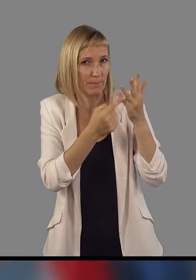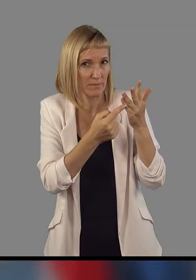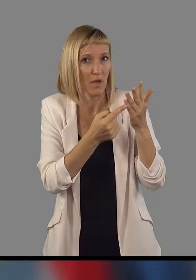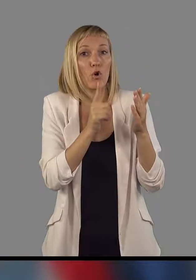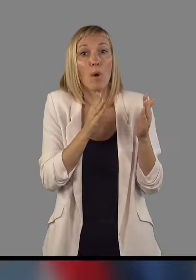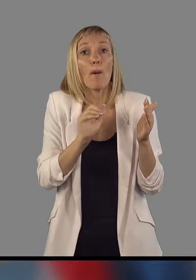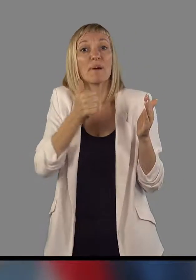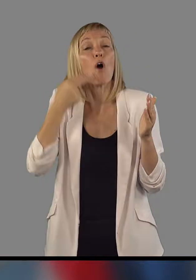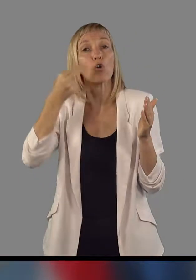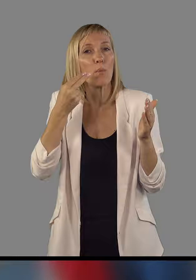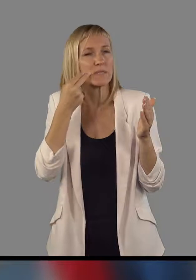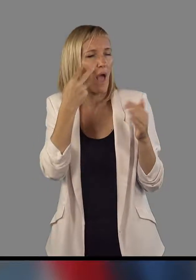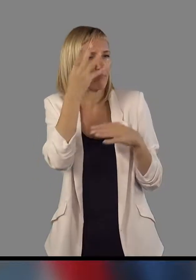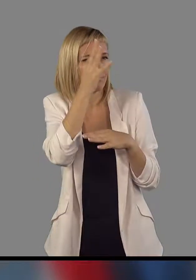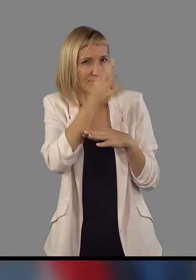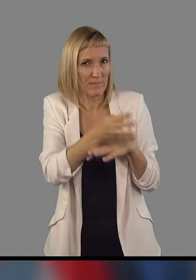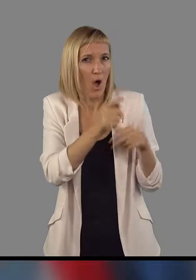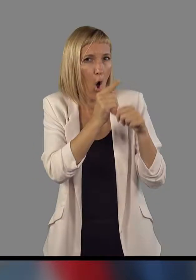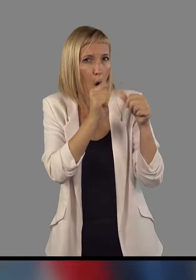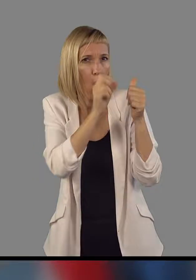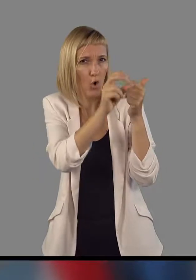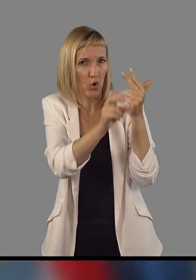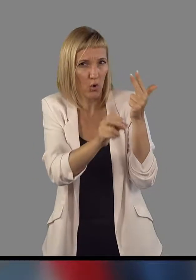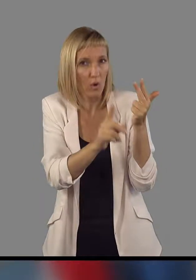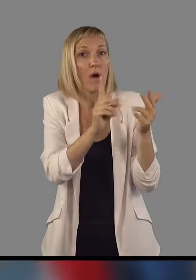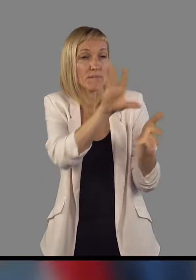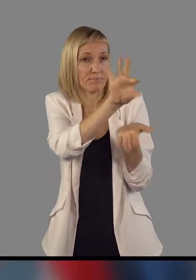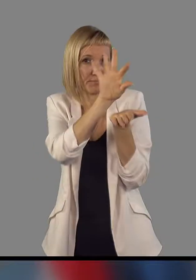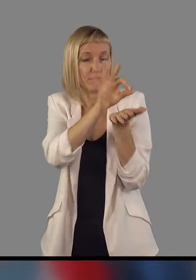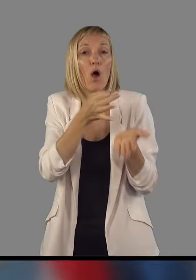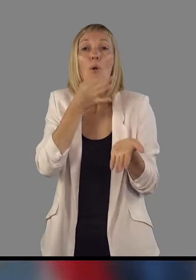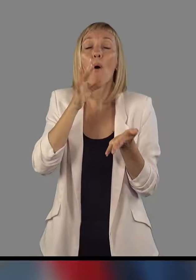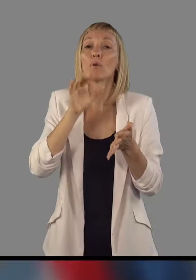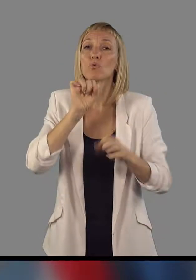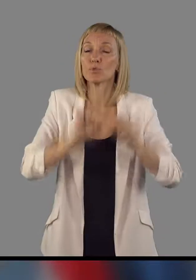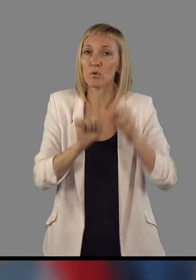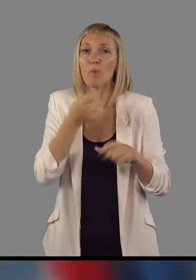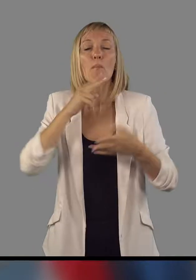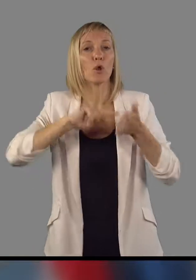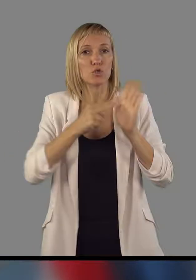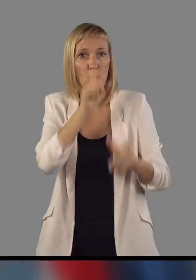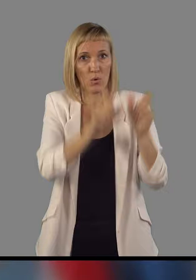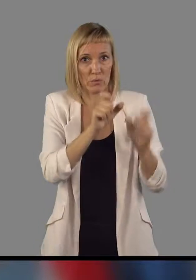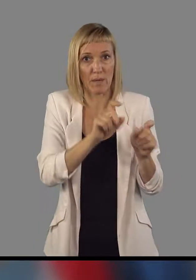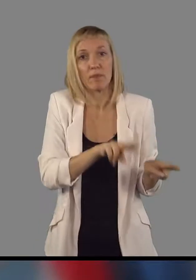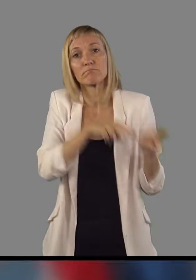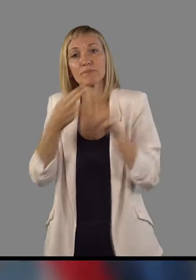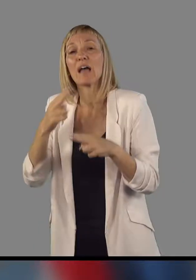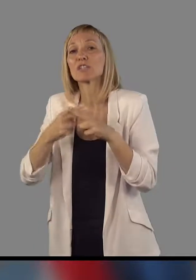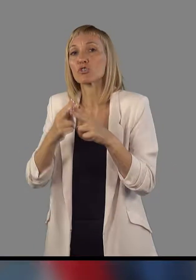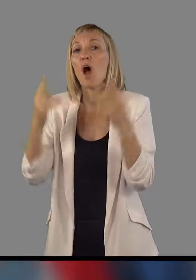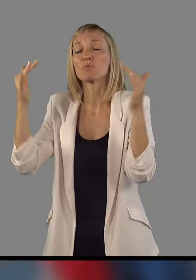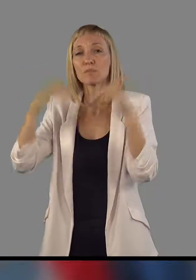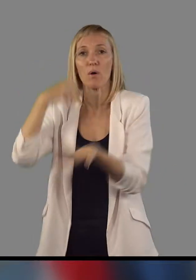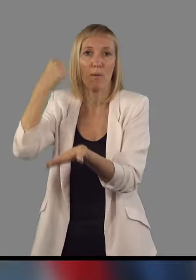komisije Sodnega sveta, prepričan, da bomo dobili bolj usposobljene, bolj strokovne ljudi,